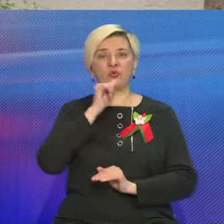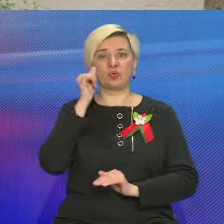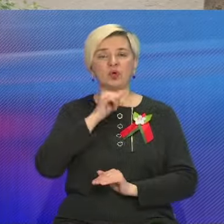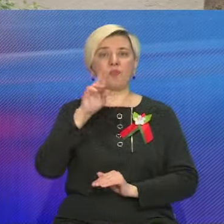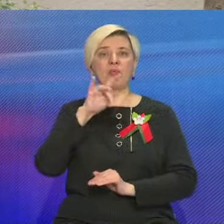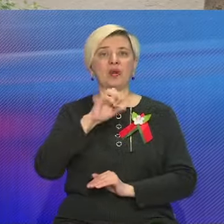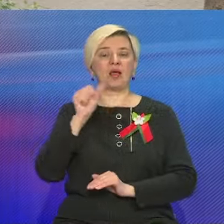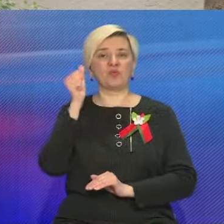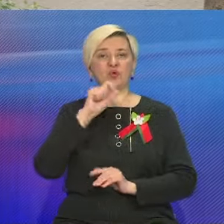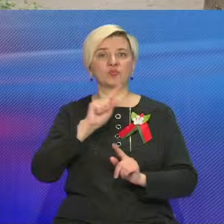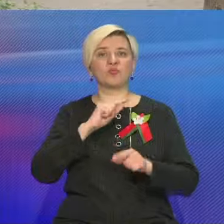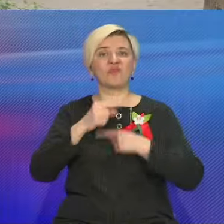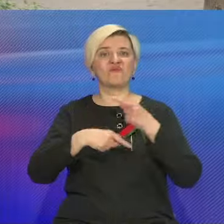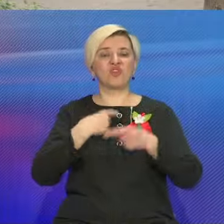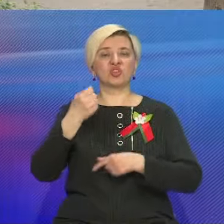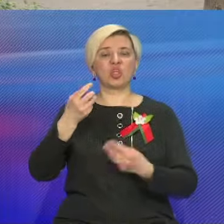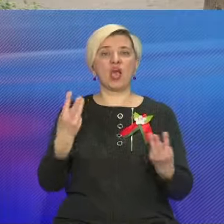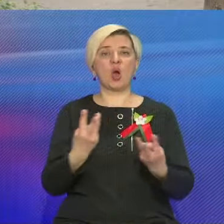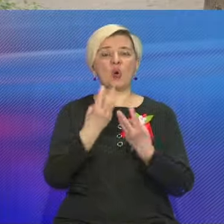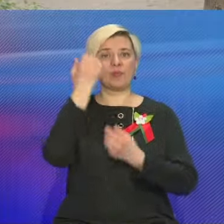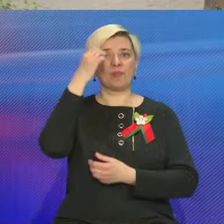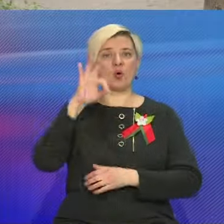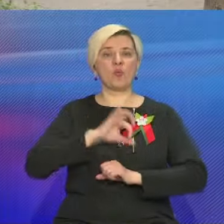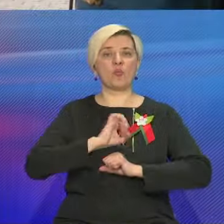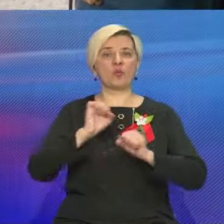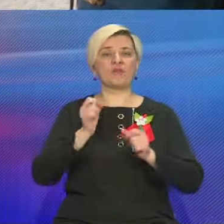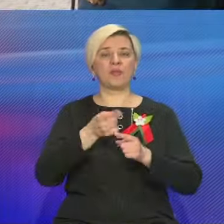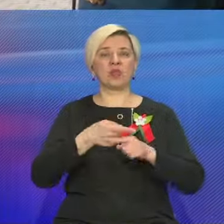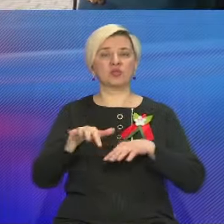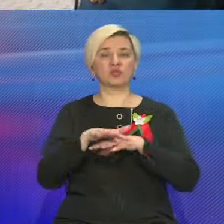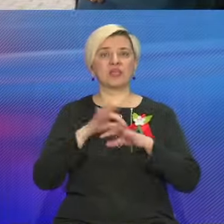огонь памяти о подвиге белорусского народа никогда не погас.